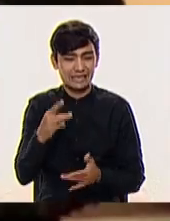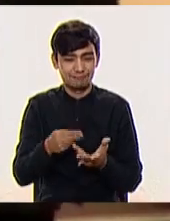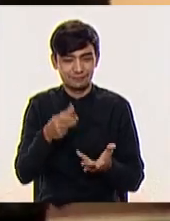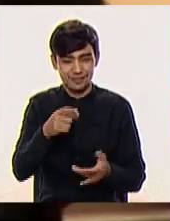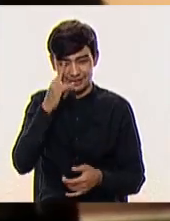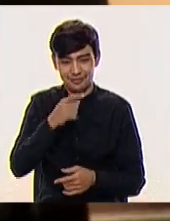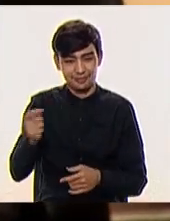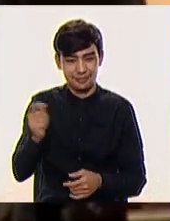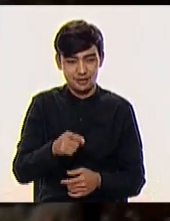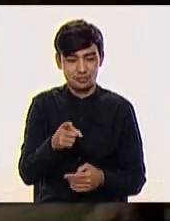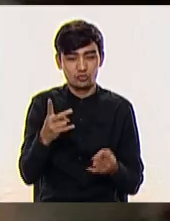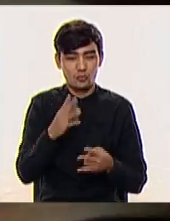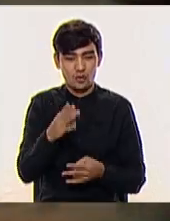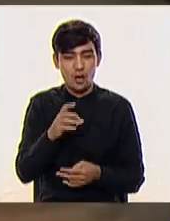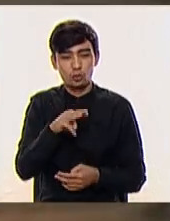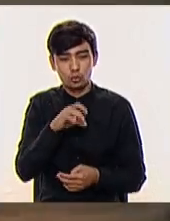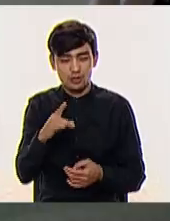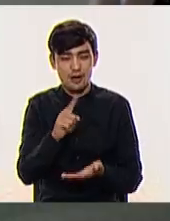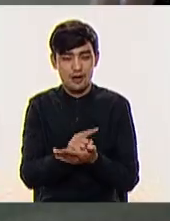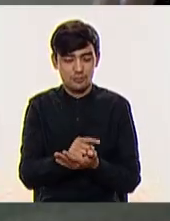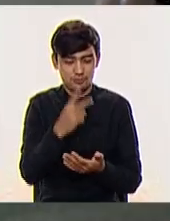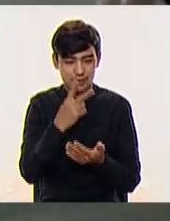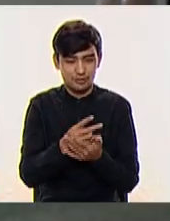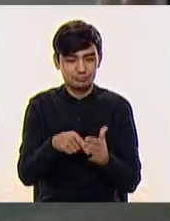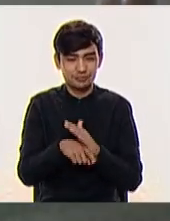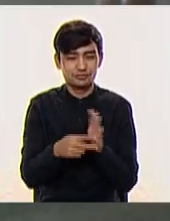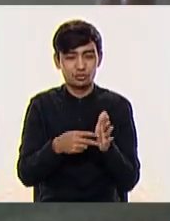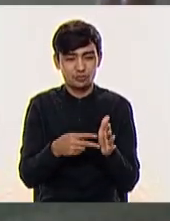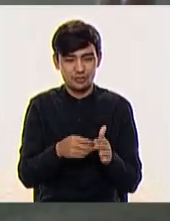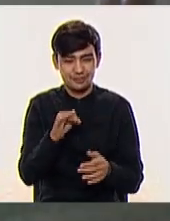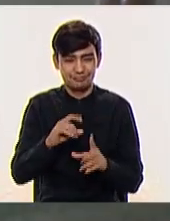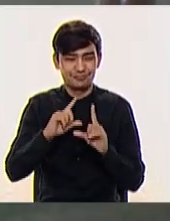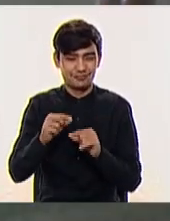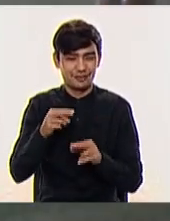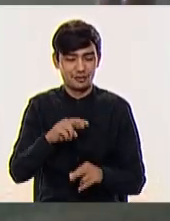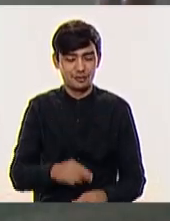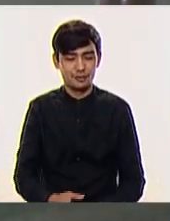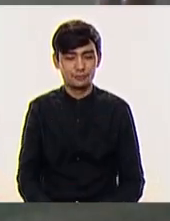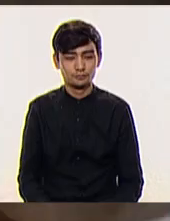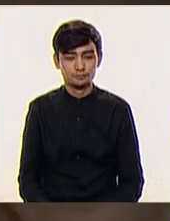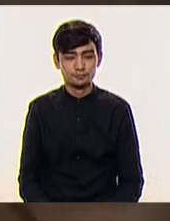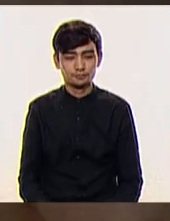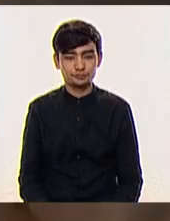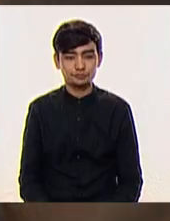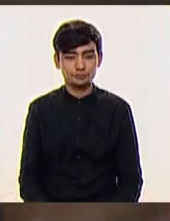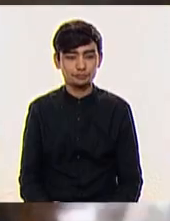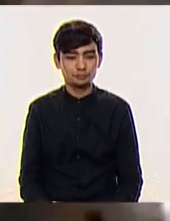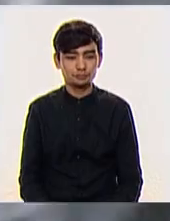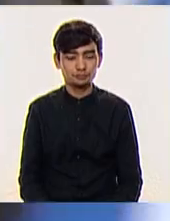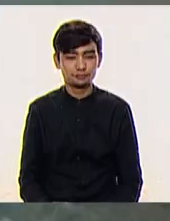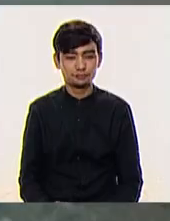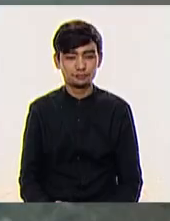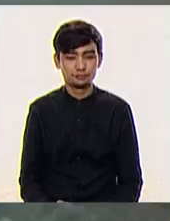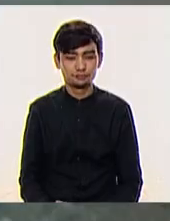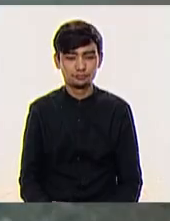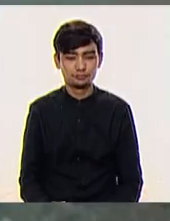в Казахстан. Туроператоры обязаны включать его стоимость при организации поездки. Зарина Беремкул, Нуркен Токмурзин,